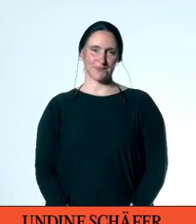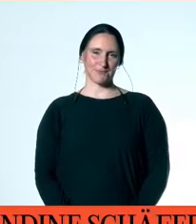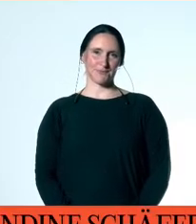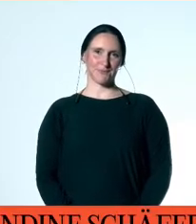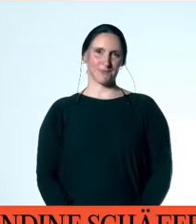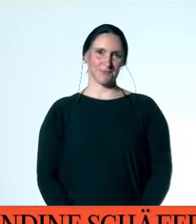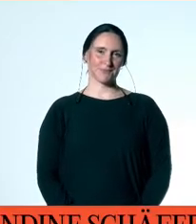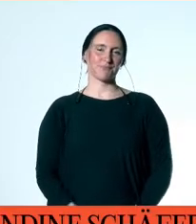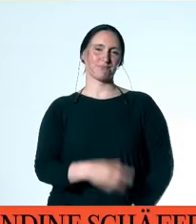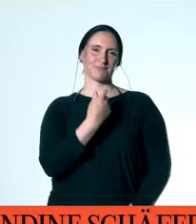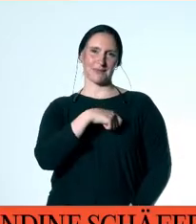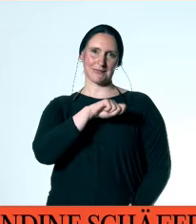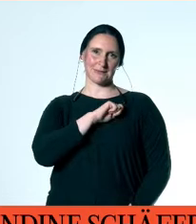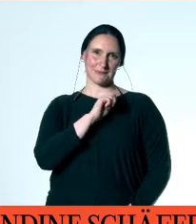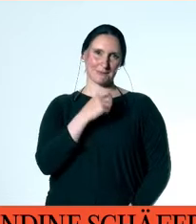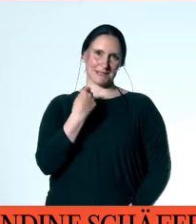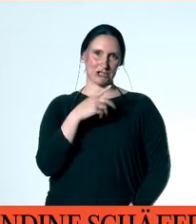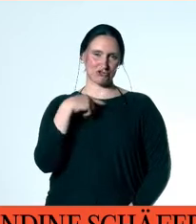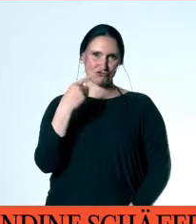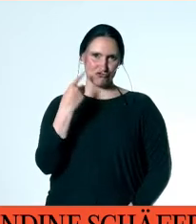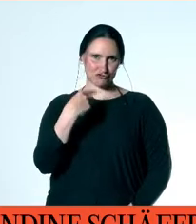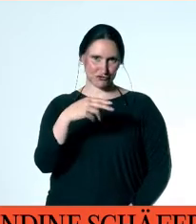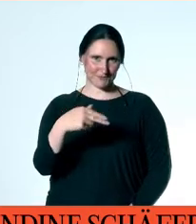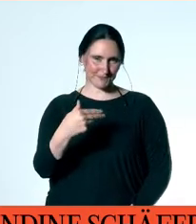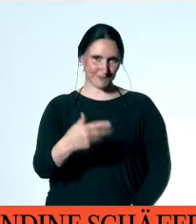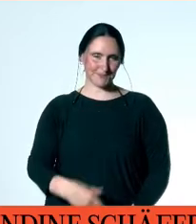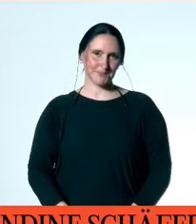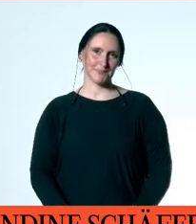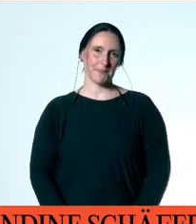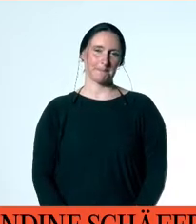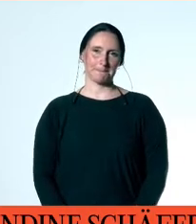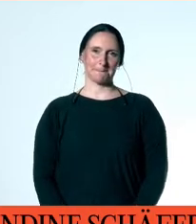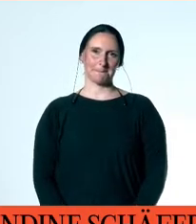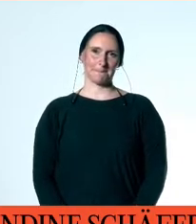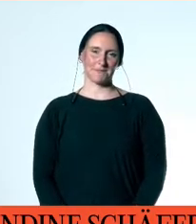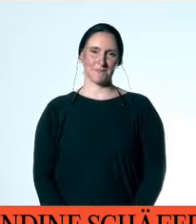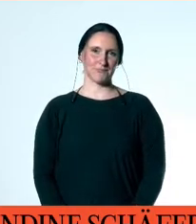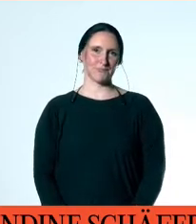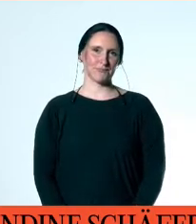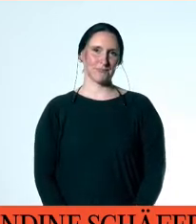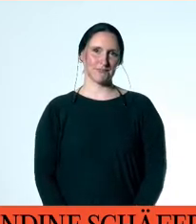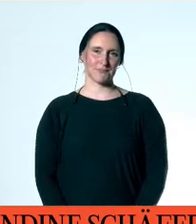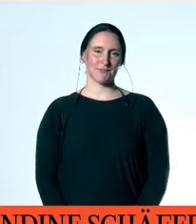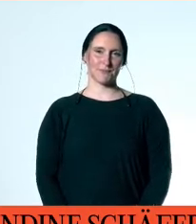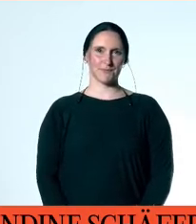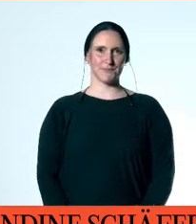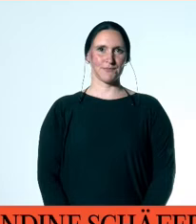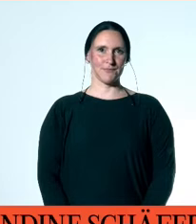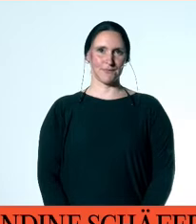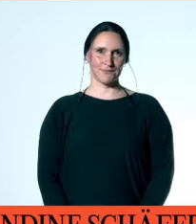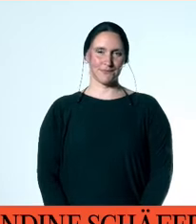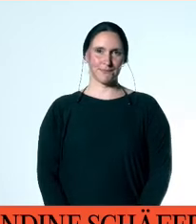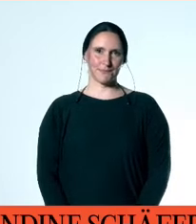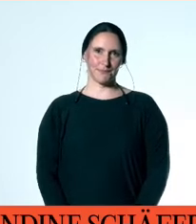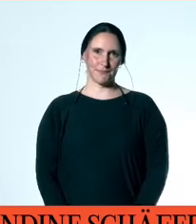Bueno, realmente siento que son más las bondades que las dificultades. Nun,